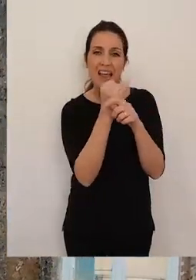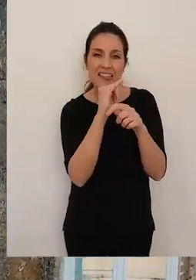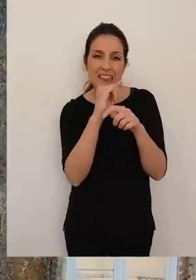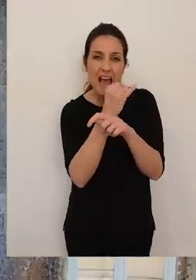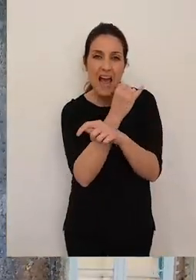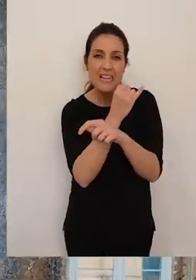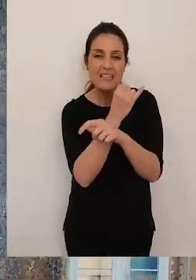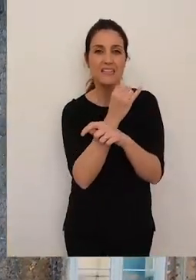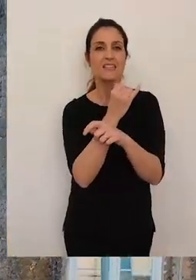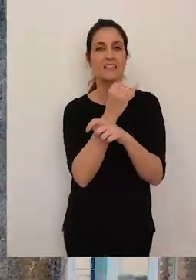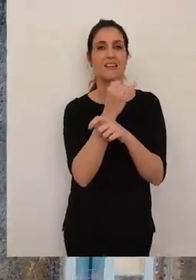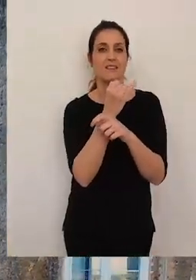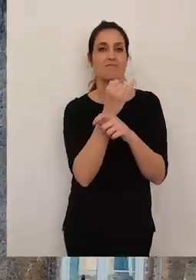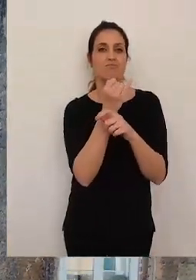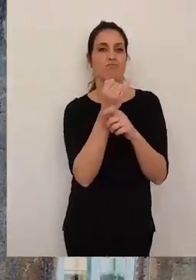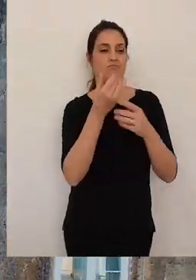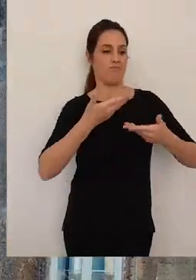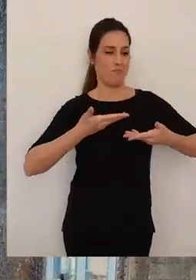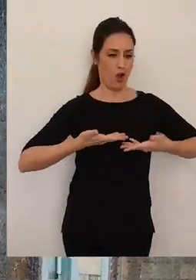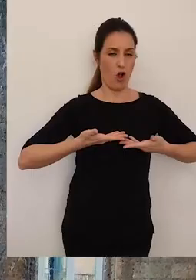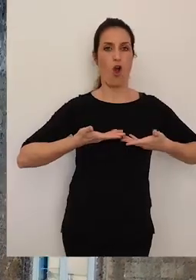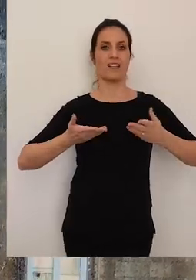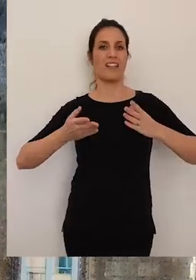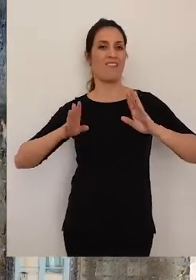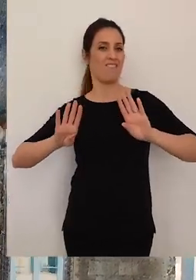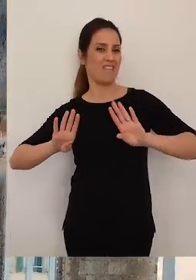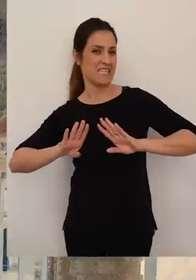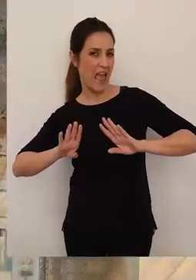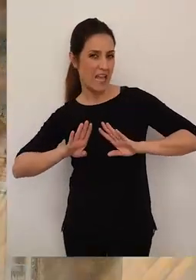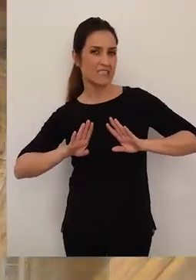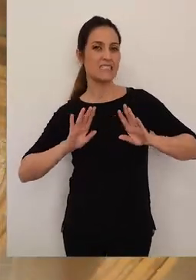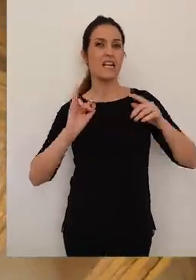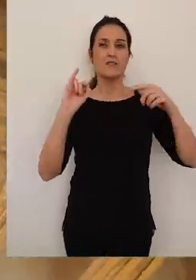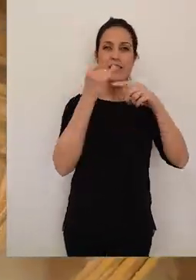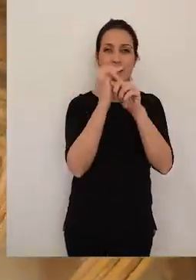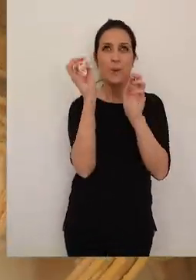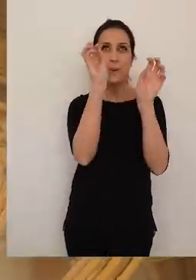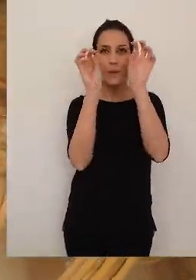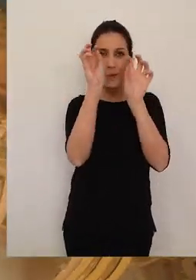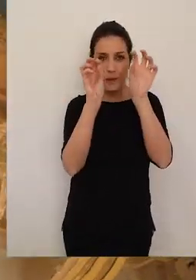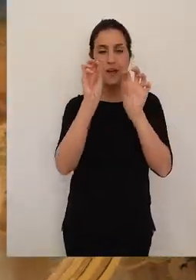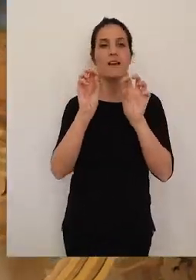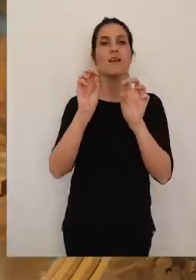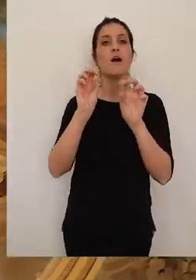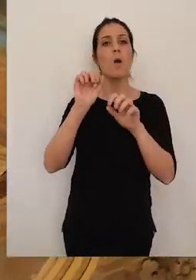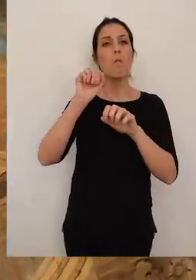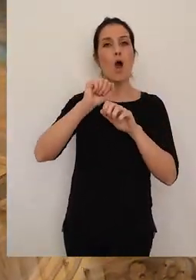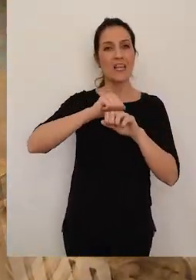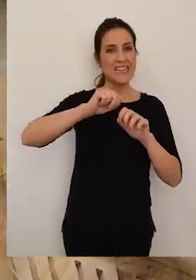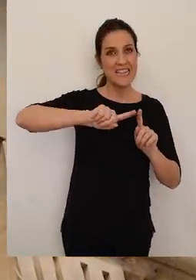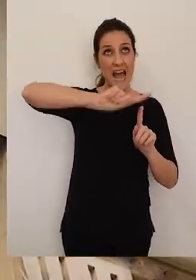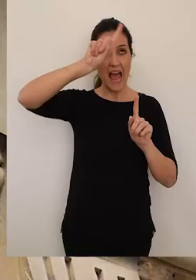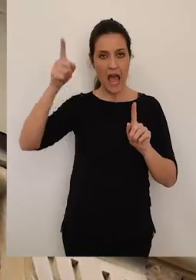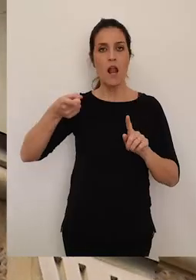pregio, come balconi e finestre finamente adornate, stemmi di antichi casati, portali e colonne angolari.